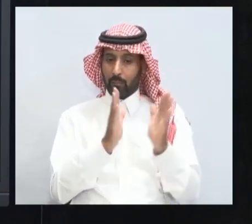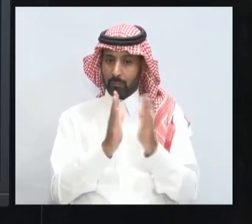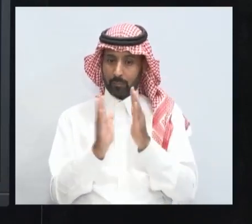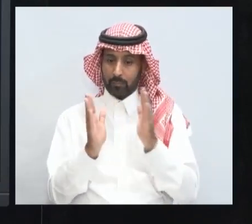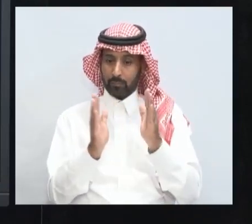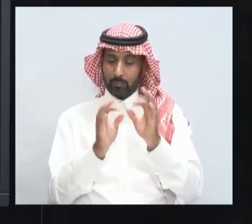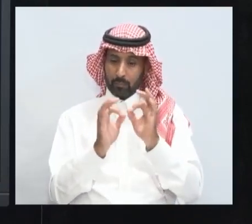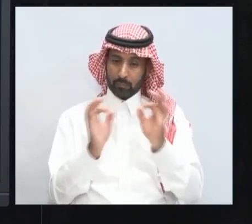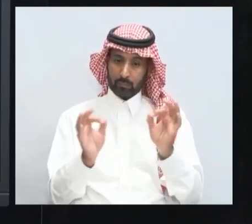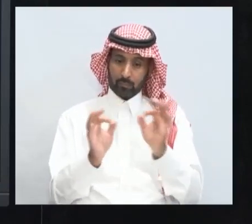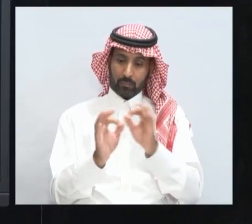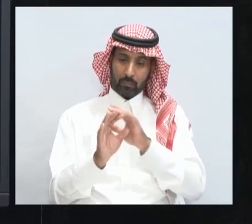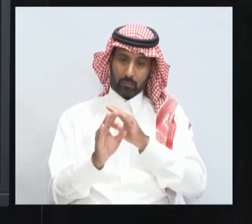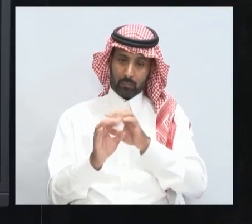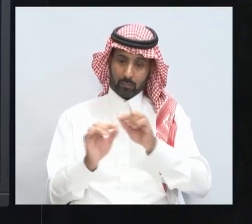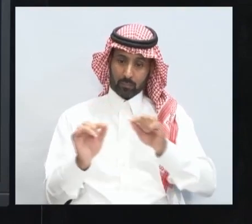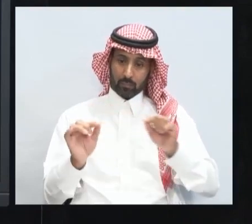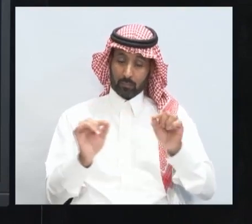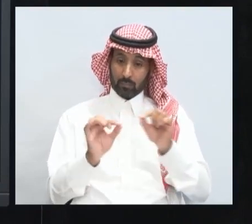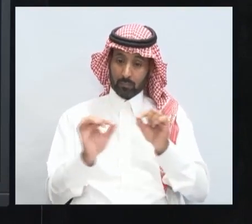نفتح البرنامج